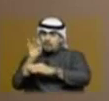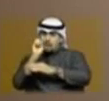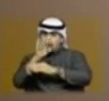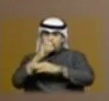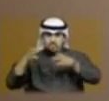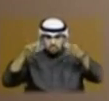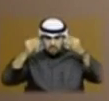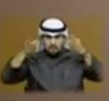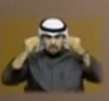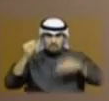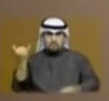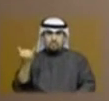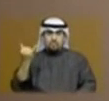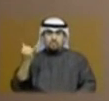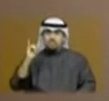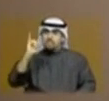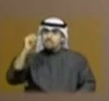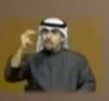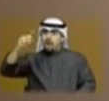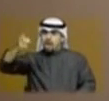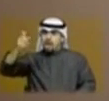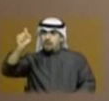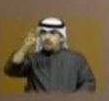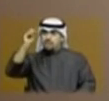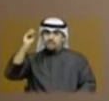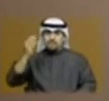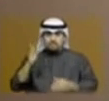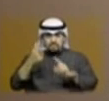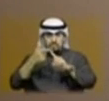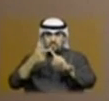المستمرة. هذا الاهتمام القوي بالثقافة،